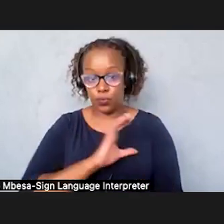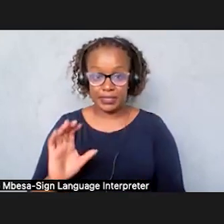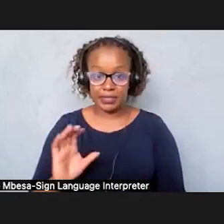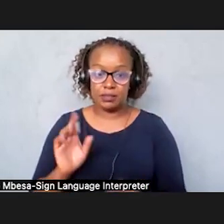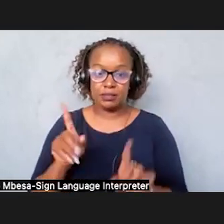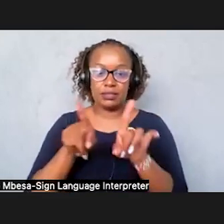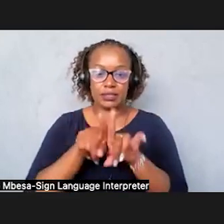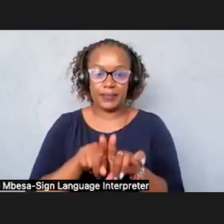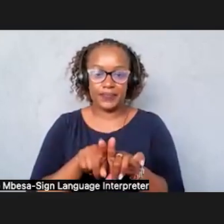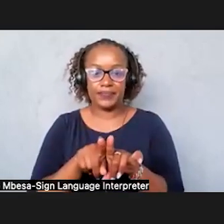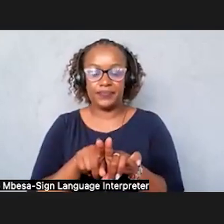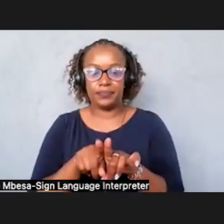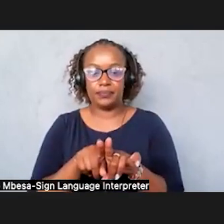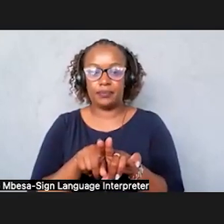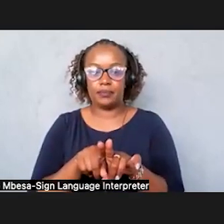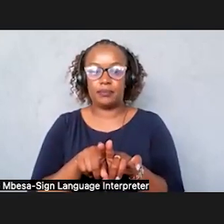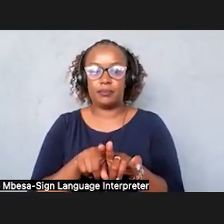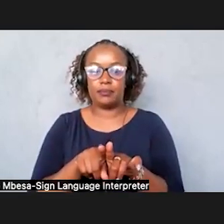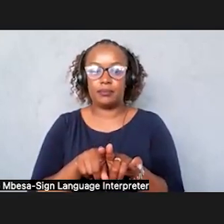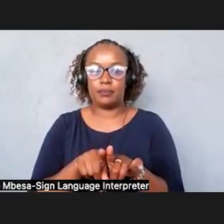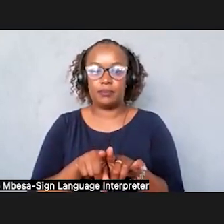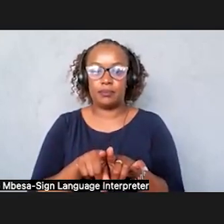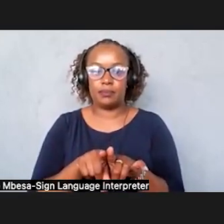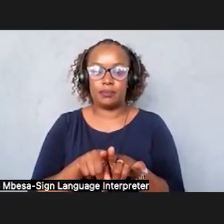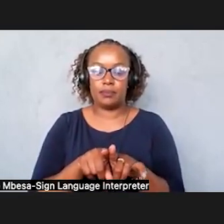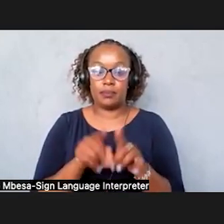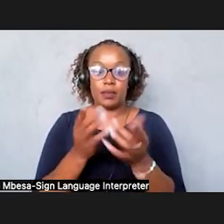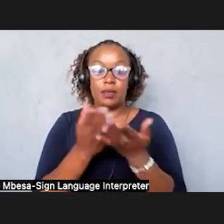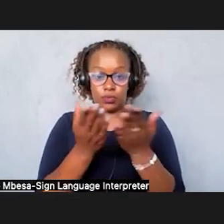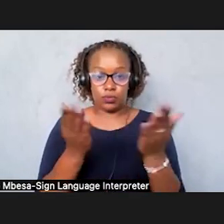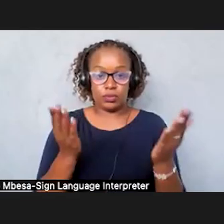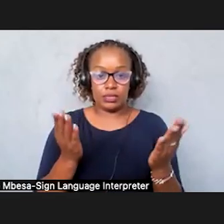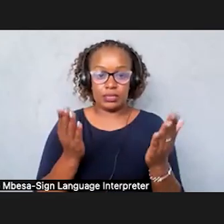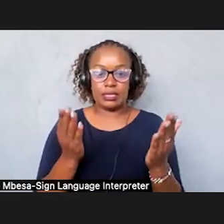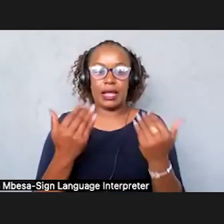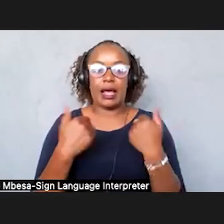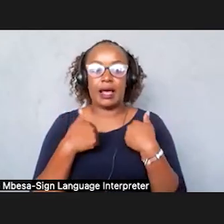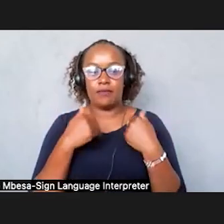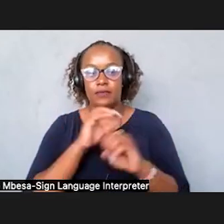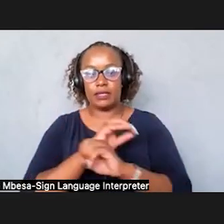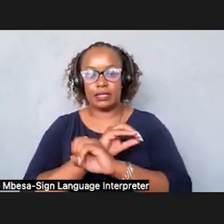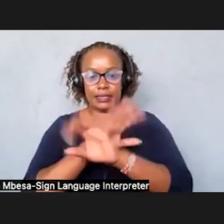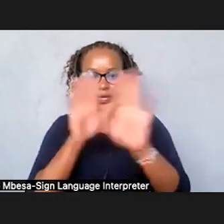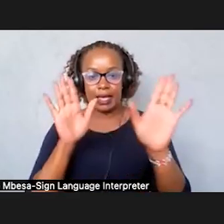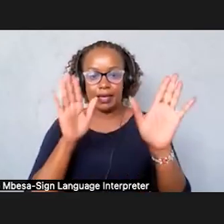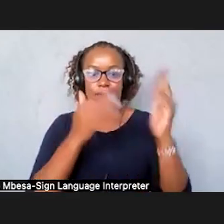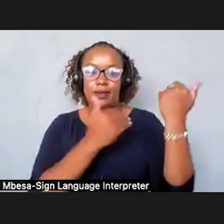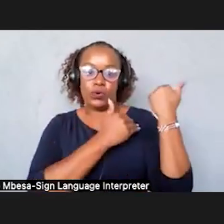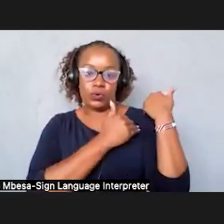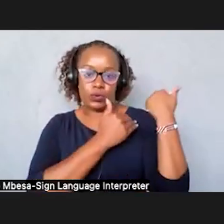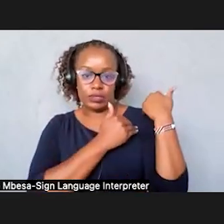ስለሆነም እነዚህ አካላት Therefore, ክሊር የሆነ ሮልና these ሪስፖንሲቢሊቲ bodies do have their own clear roles and responsibilities. ይዘው እንዲሁም